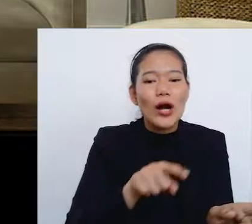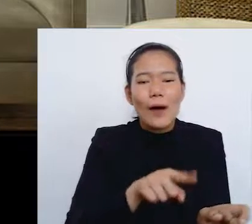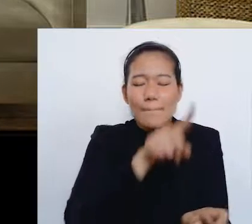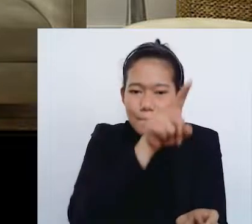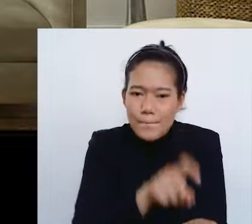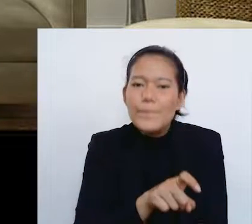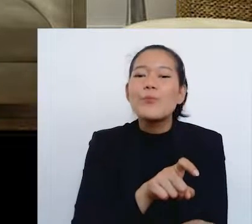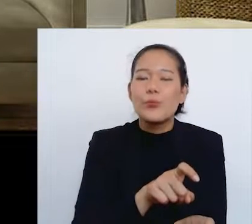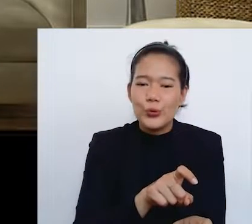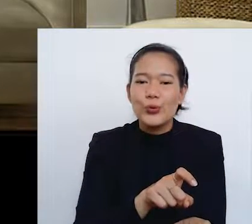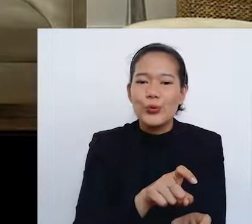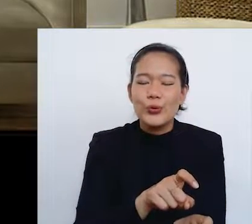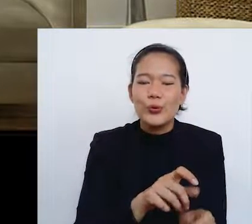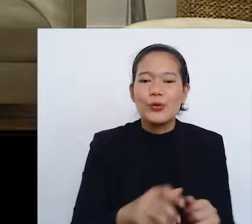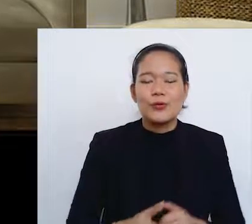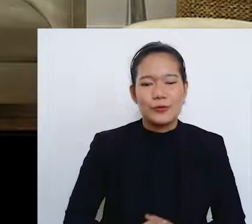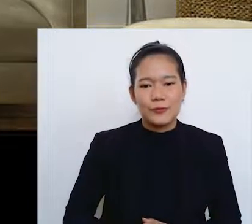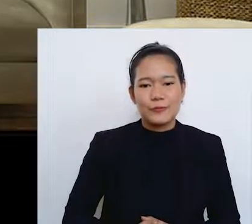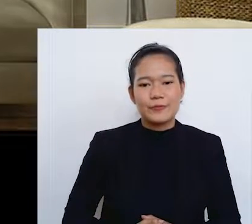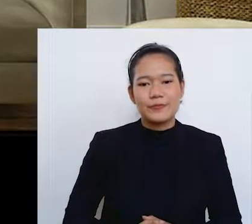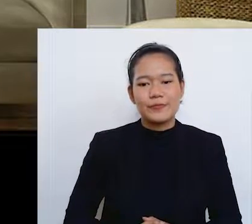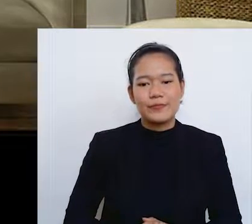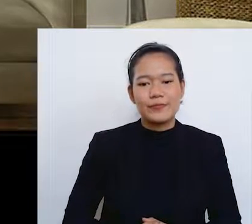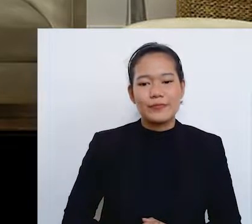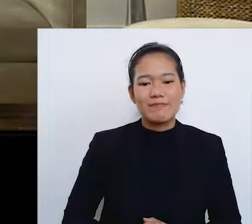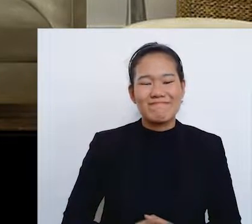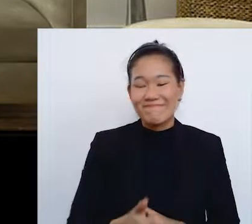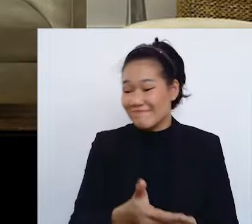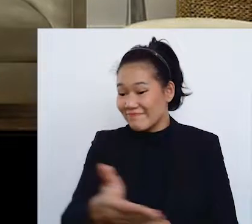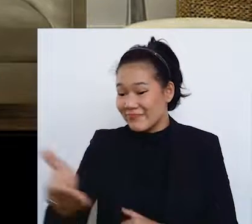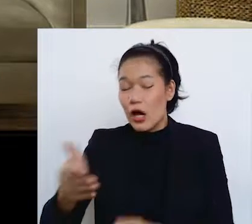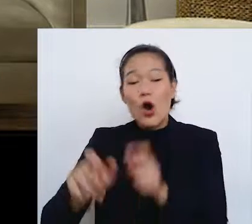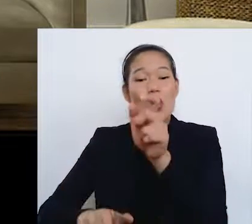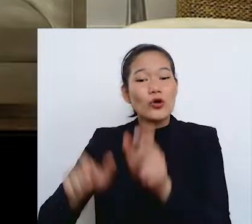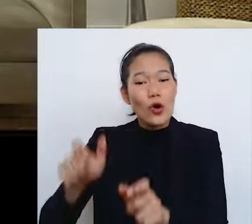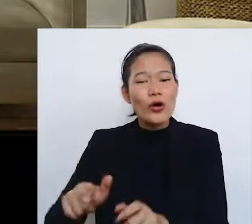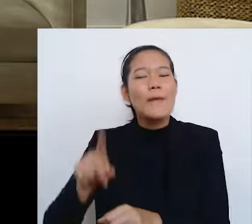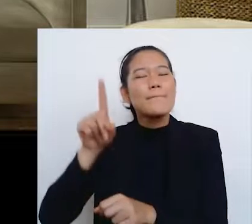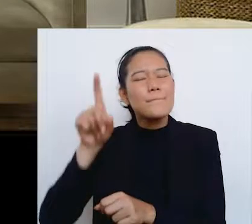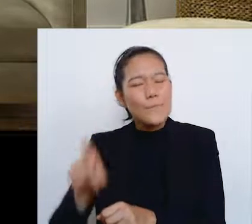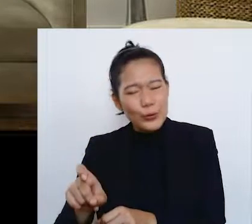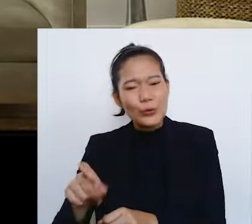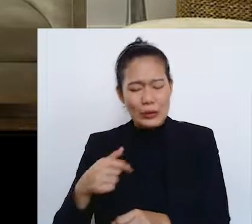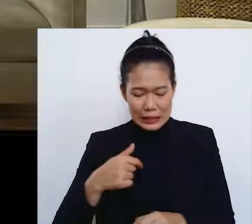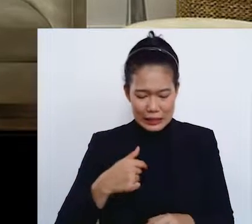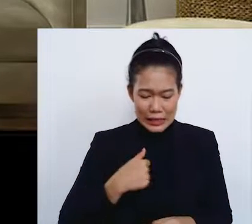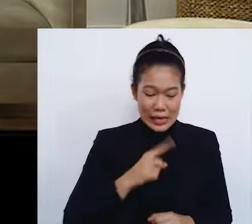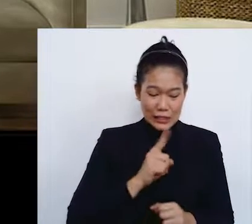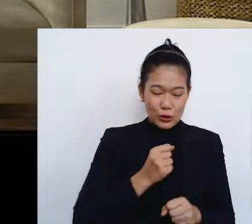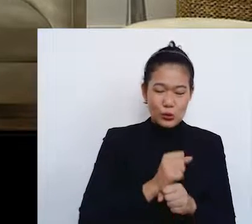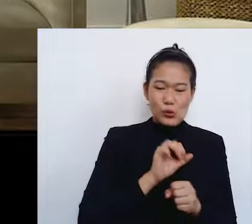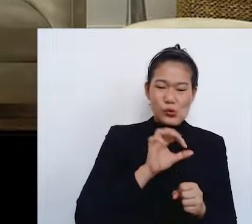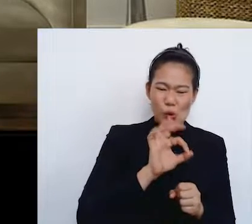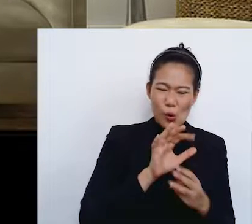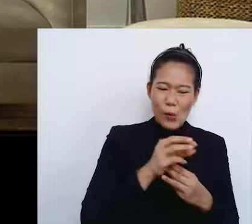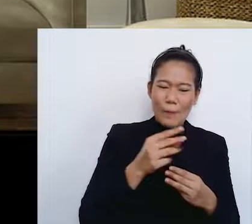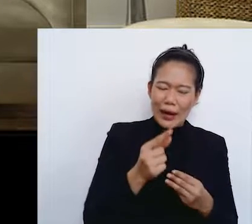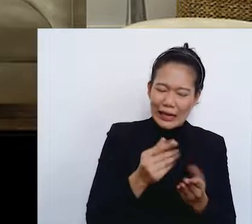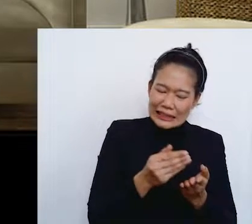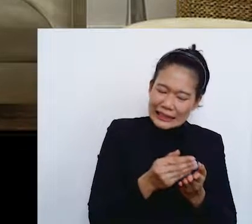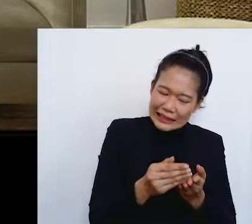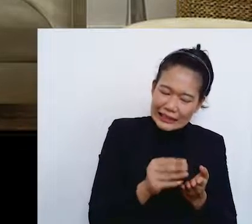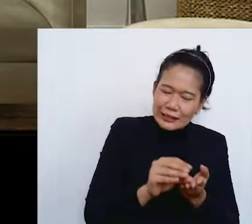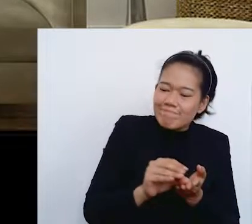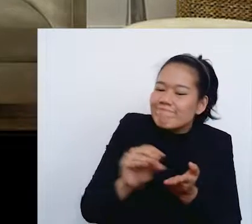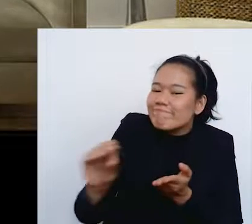yang hari ini membutuhkan uluran tangan kita. Mereka membutuhkan sedikit dari satu gomer